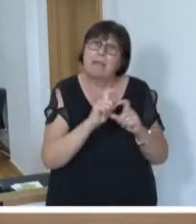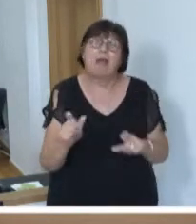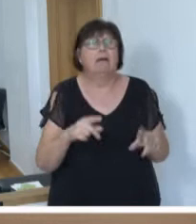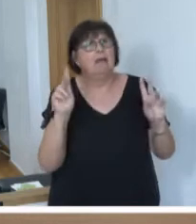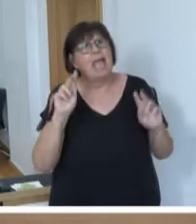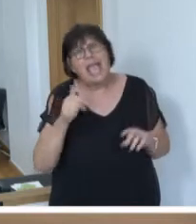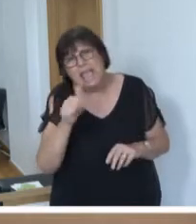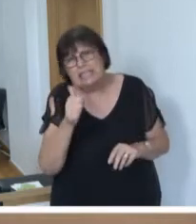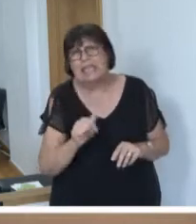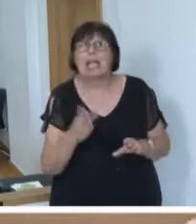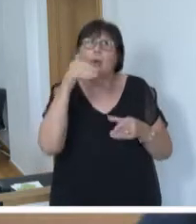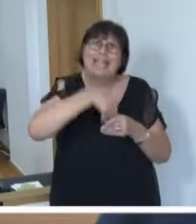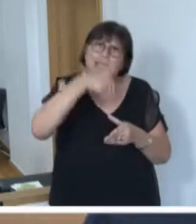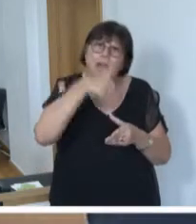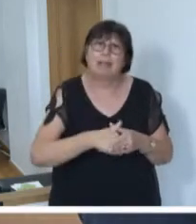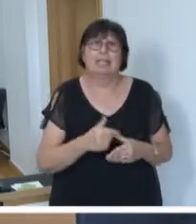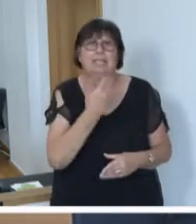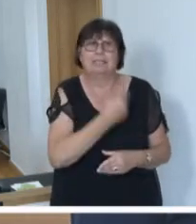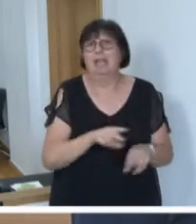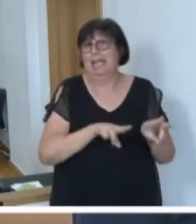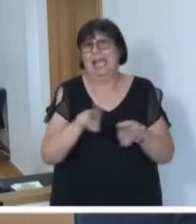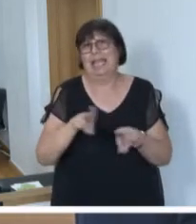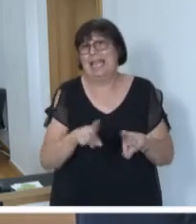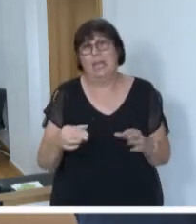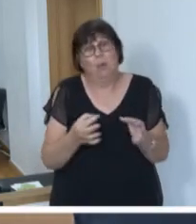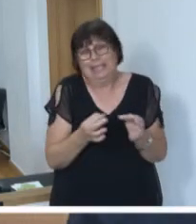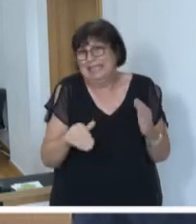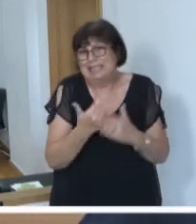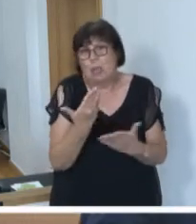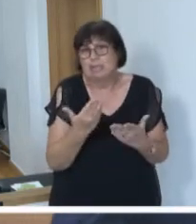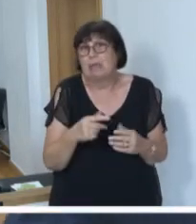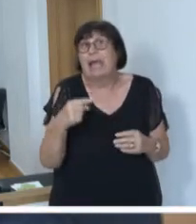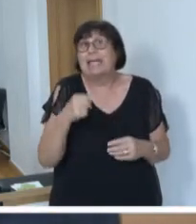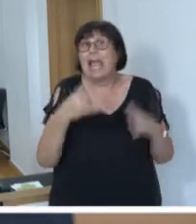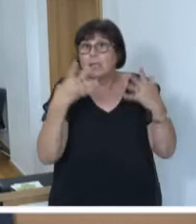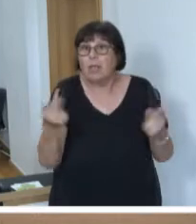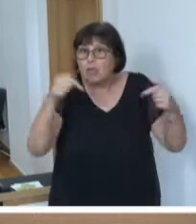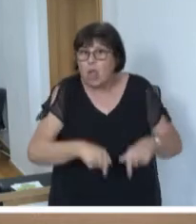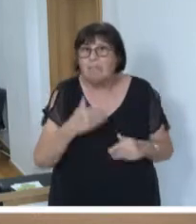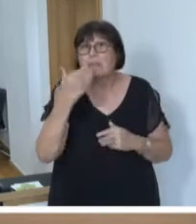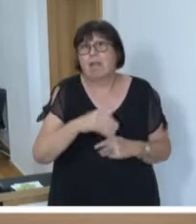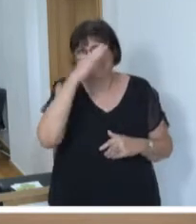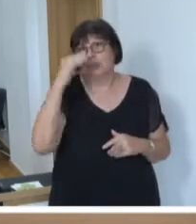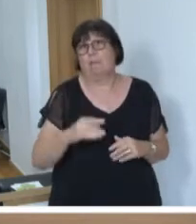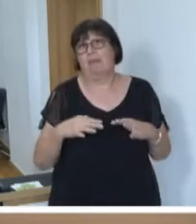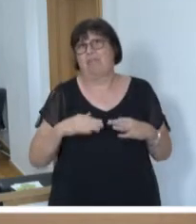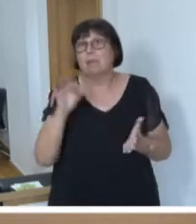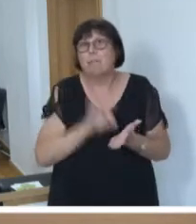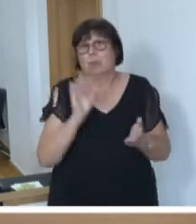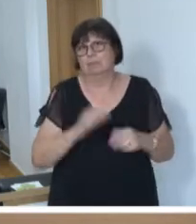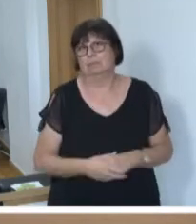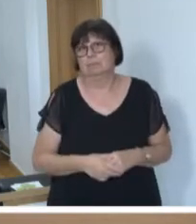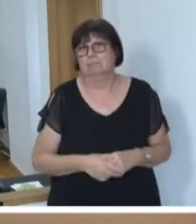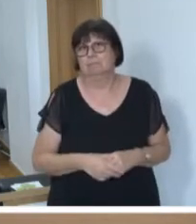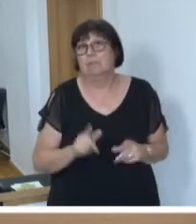von Seiten der Regierung, nichts Neues ergeben hat. G9 kommt nach den Sommerferien. Punkt. Keiner weiß